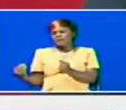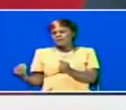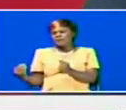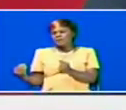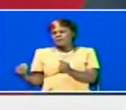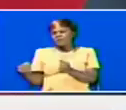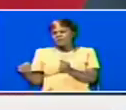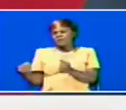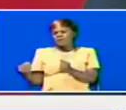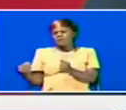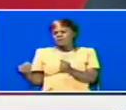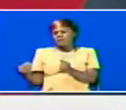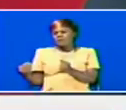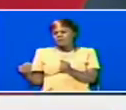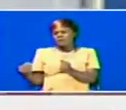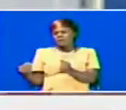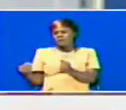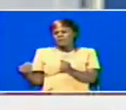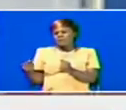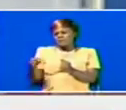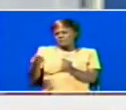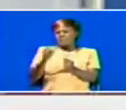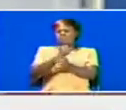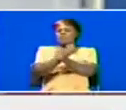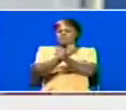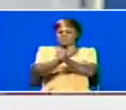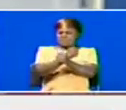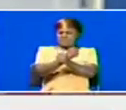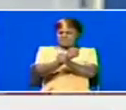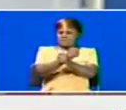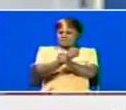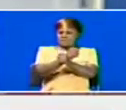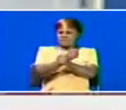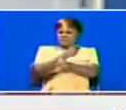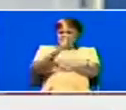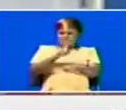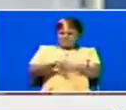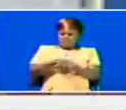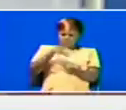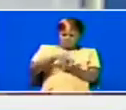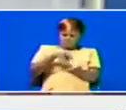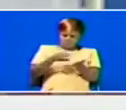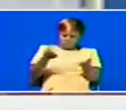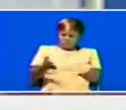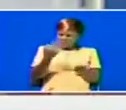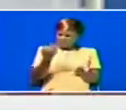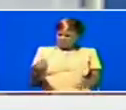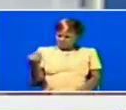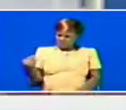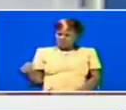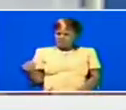wameorodheshwa katika upiganaji kwa sababu wanalindwa. Kwa hivyo hata katika mazingira kama yale pia watoto